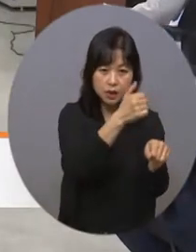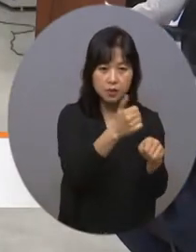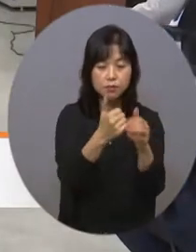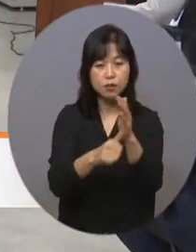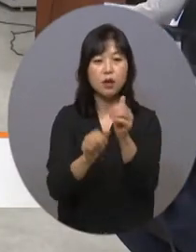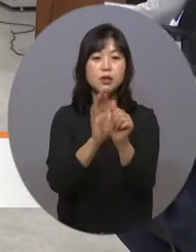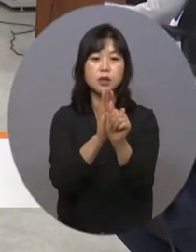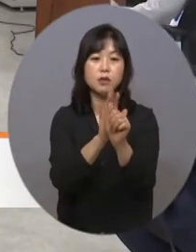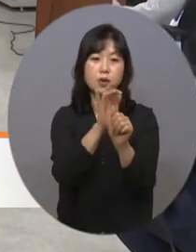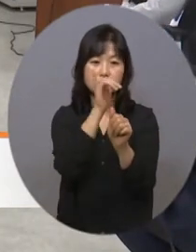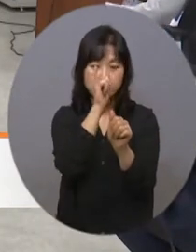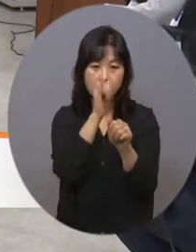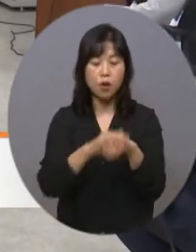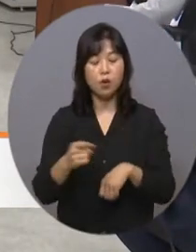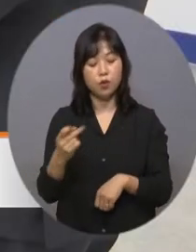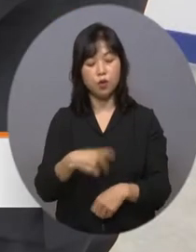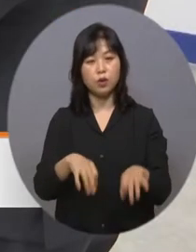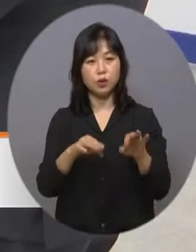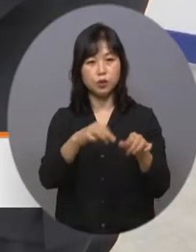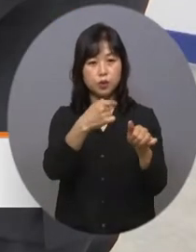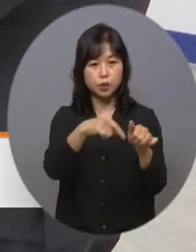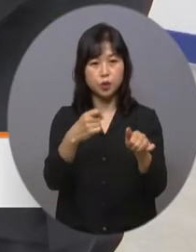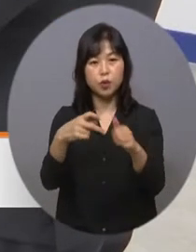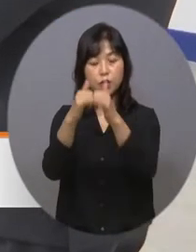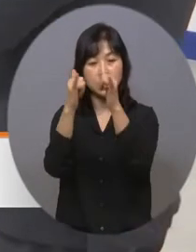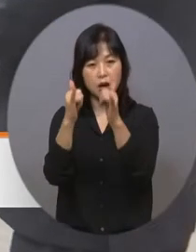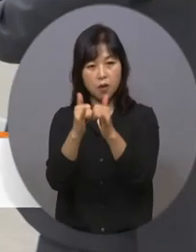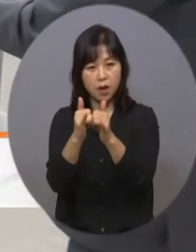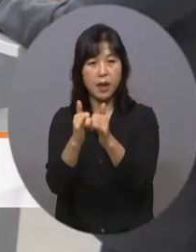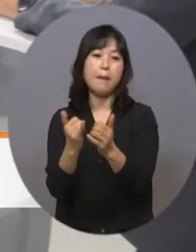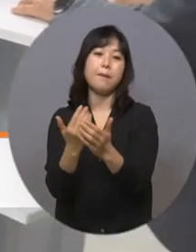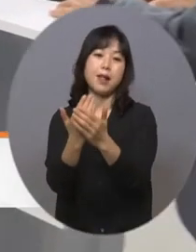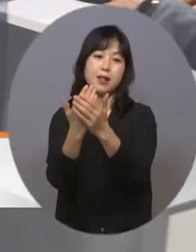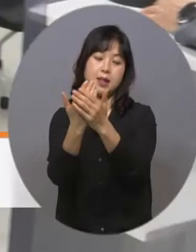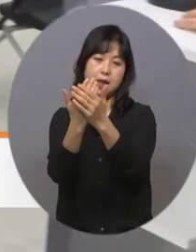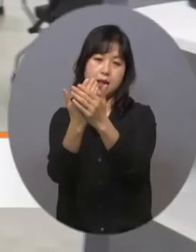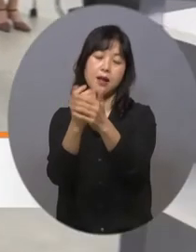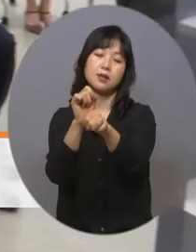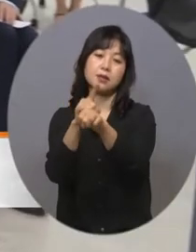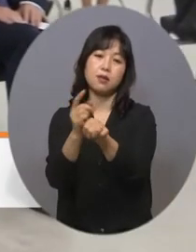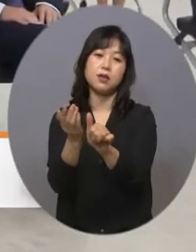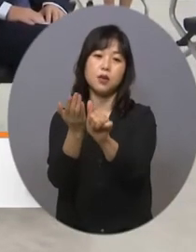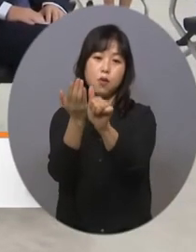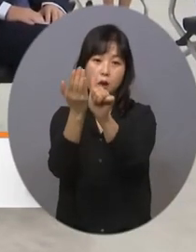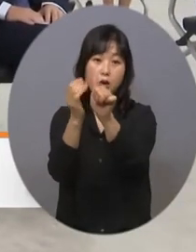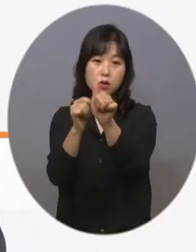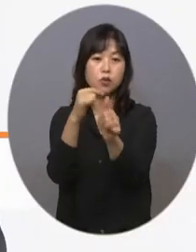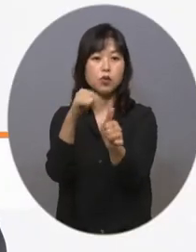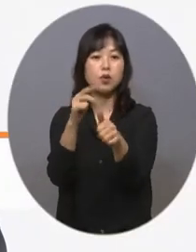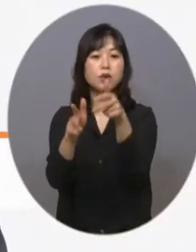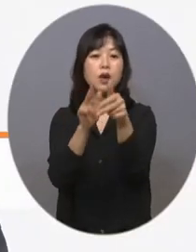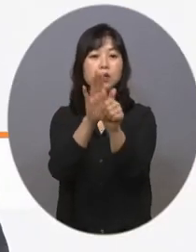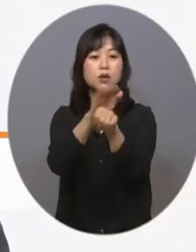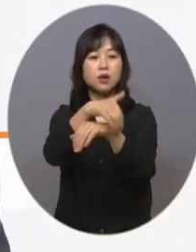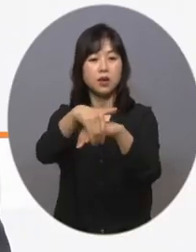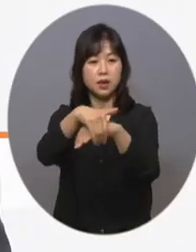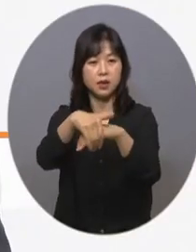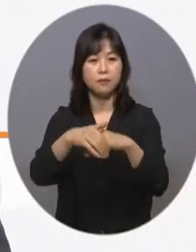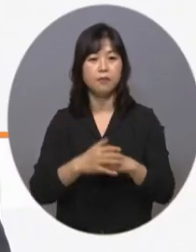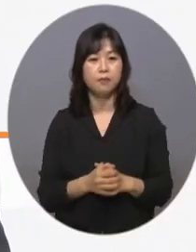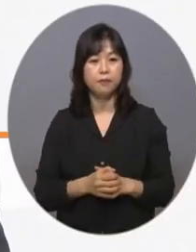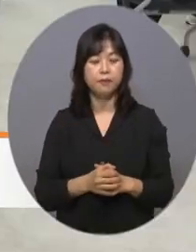통한 금융교육과 사회성 발달교육 등 다양한 교육사업을 지원할 예정입니다. 공동